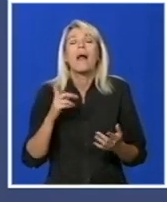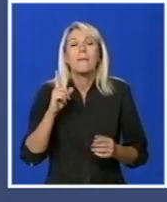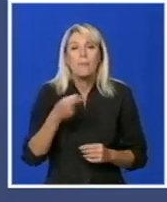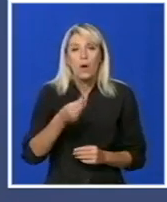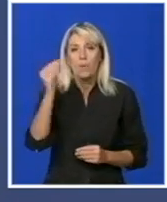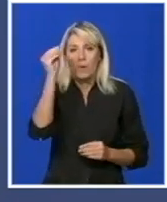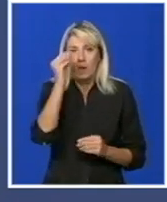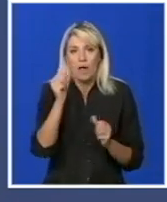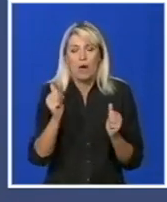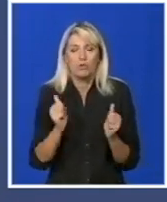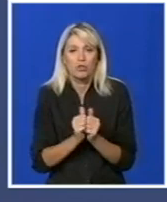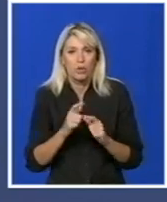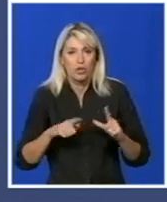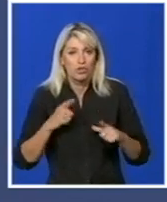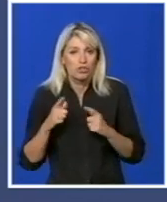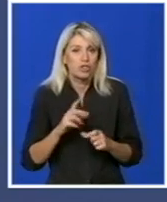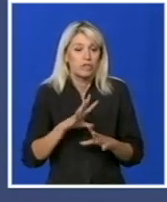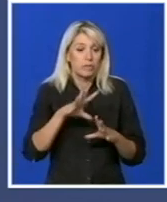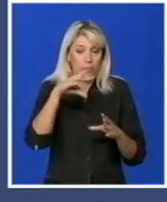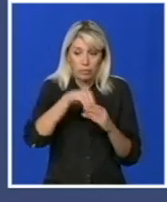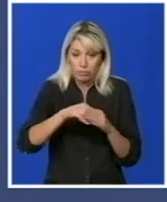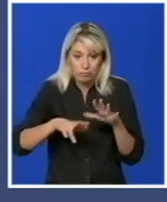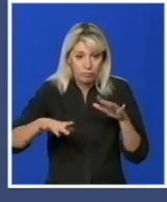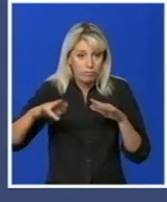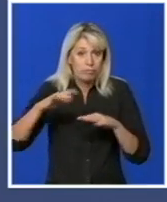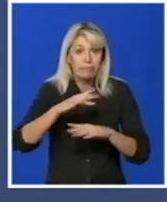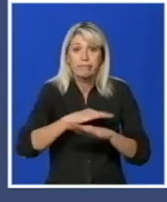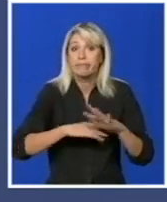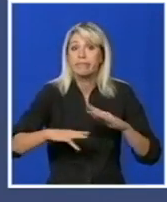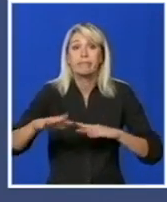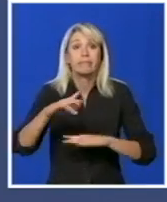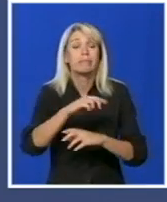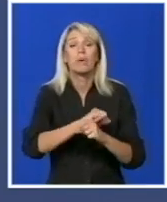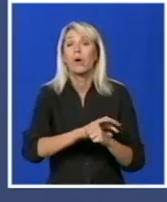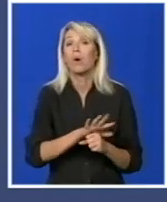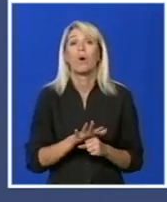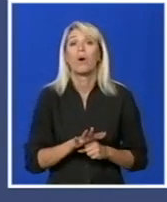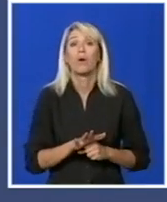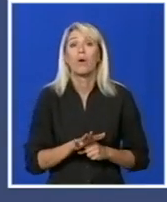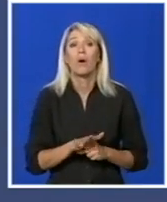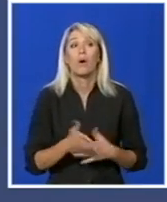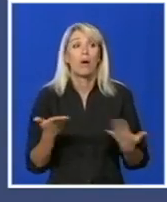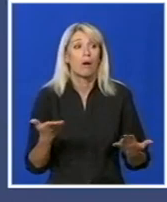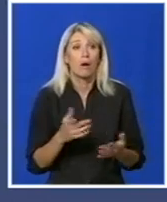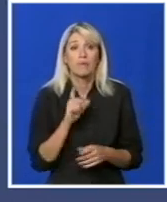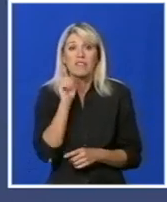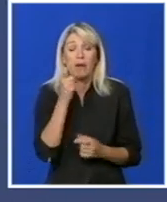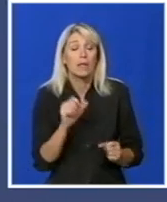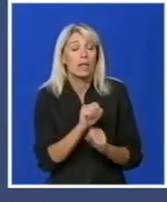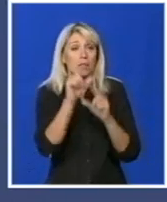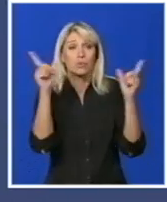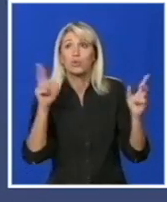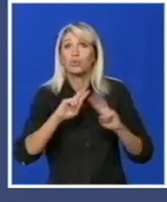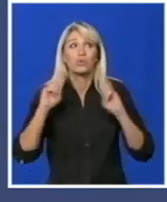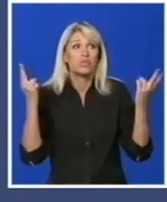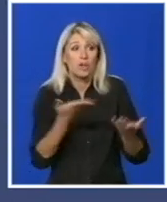sa COVID-om. U slučaju da do toga, jer nas virus iznenađuje iz dana u dan, ne samo nas,